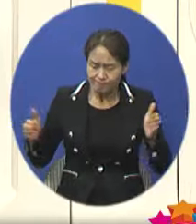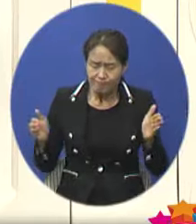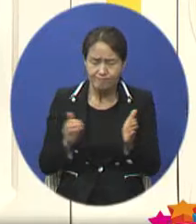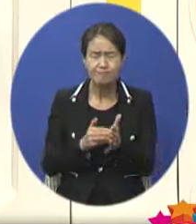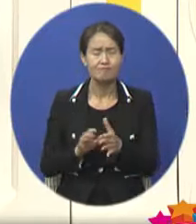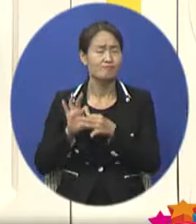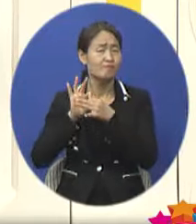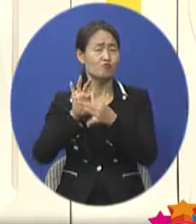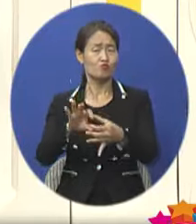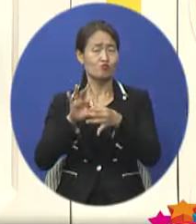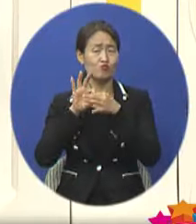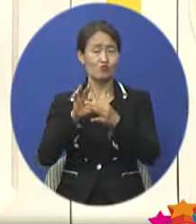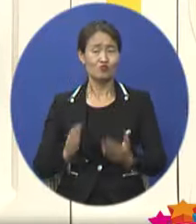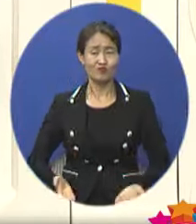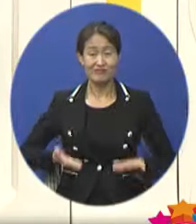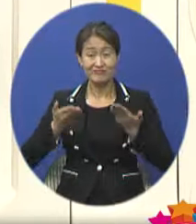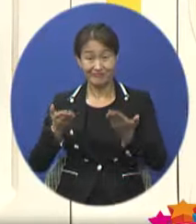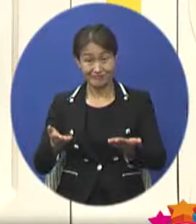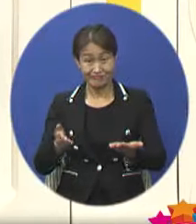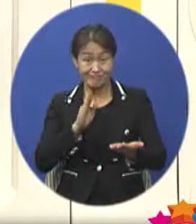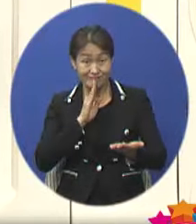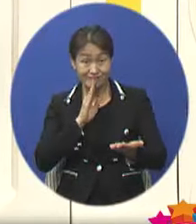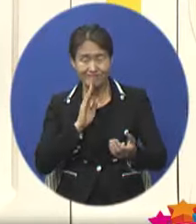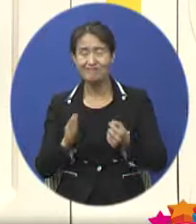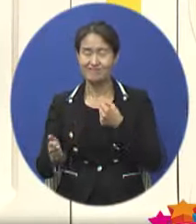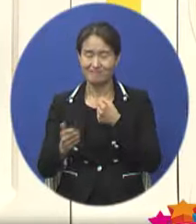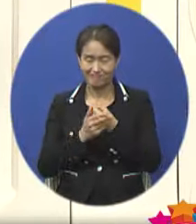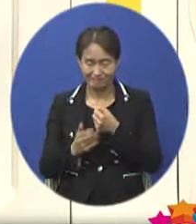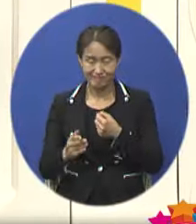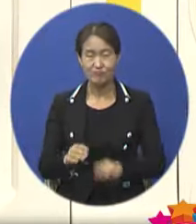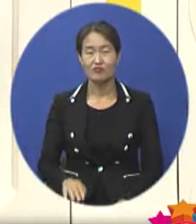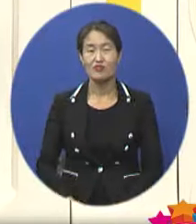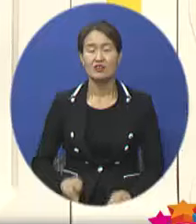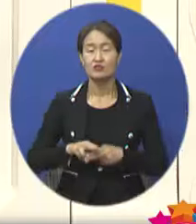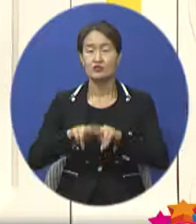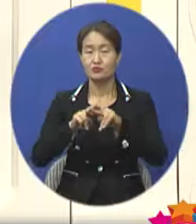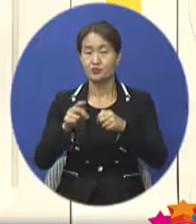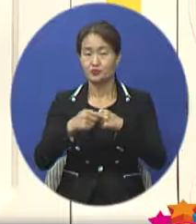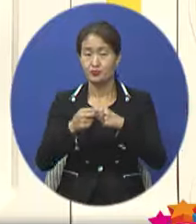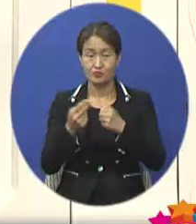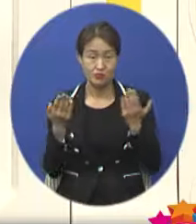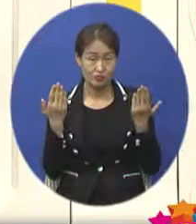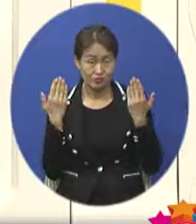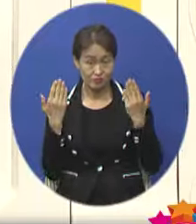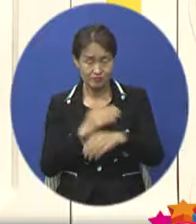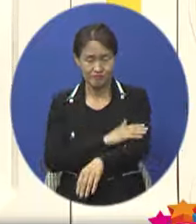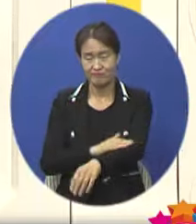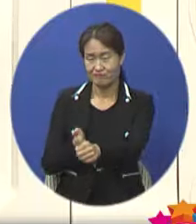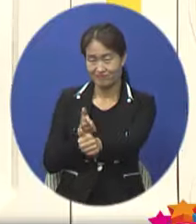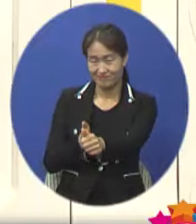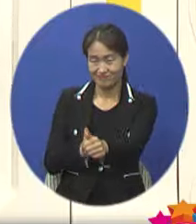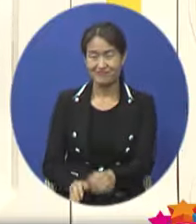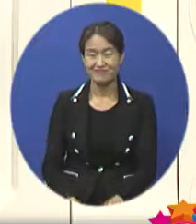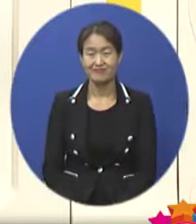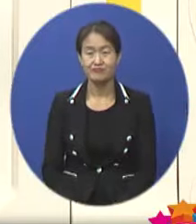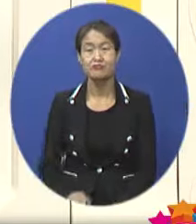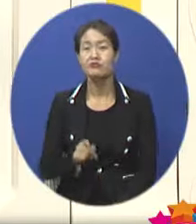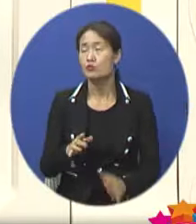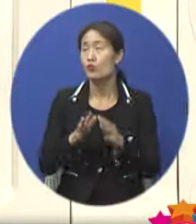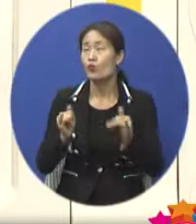계속해서 해주신다고 하니까 네. 꼭 안전하게 우리 정읍초등학교, 정읍에 있는 초등학교 네. 예, 잘 부탁드리도록 하겠습니다.